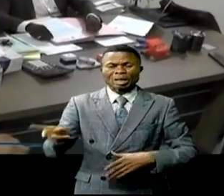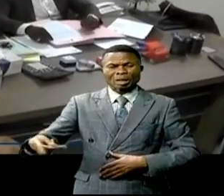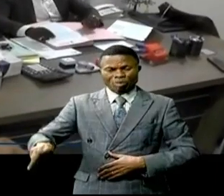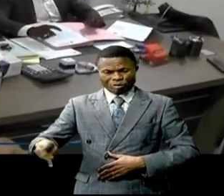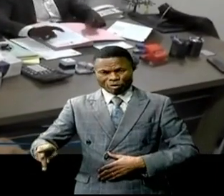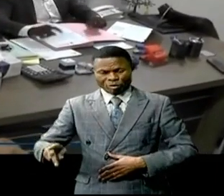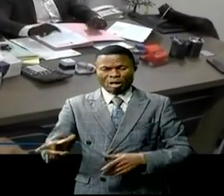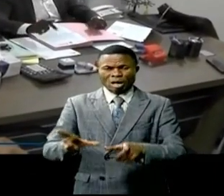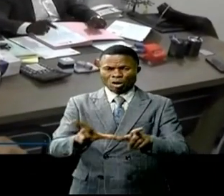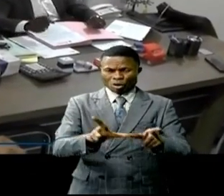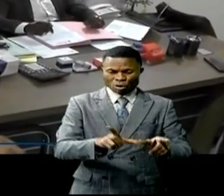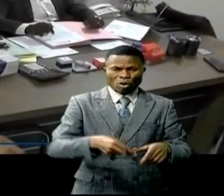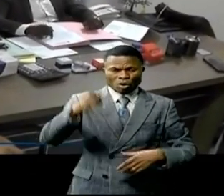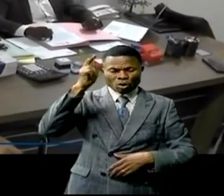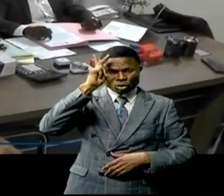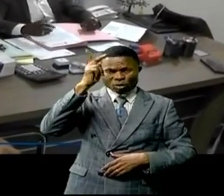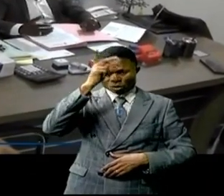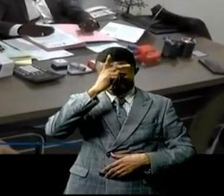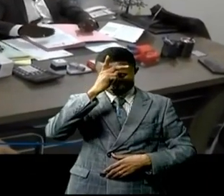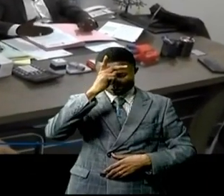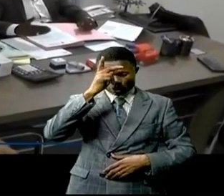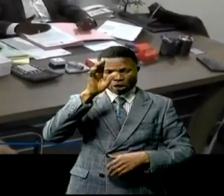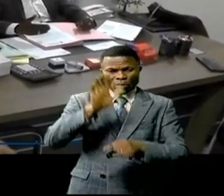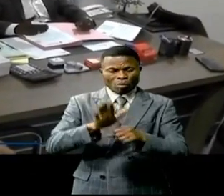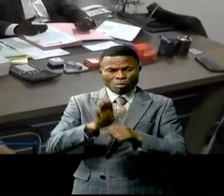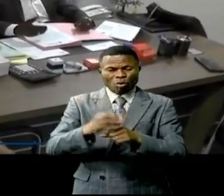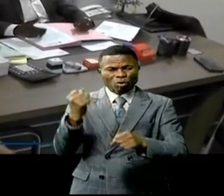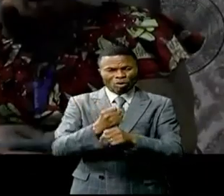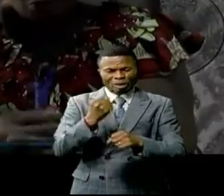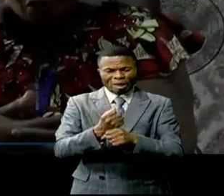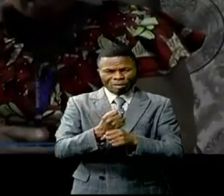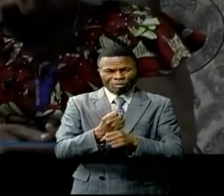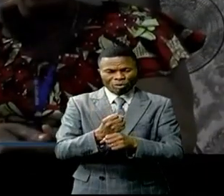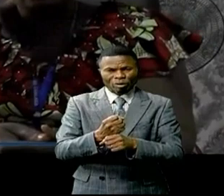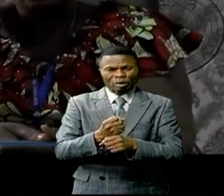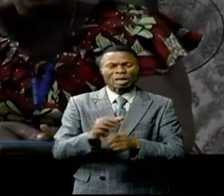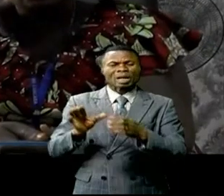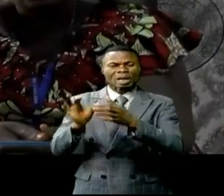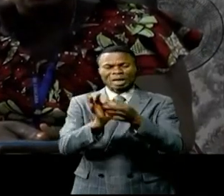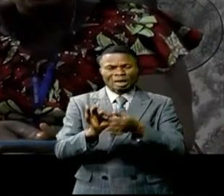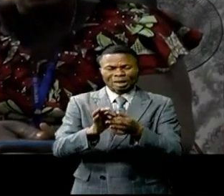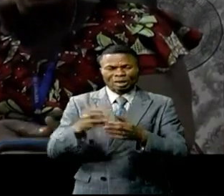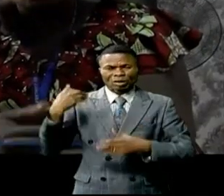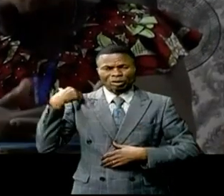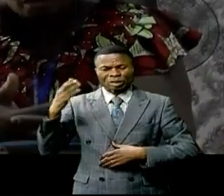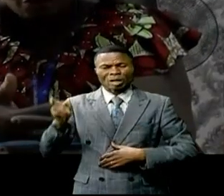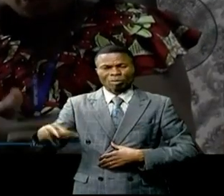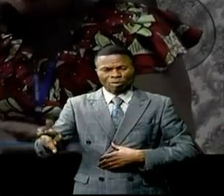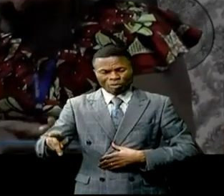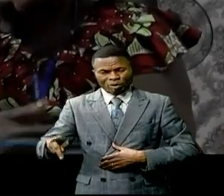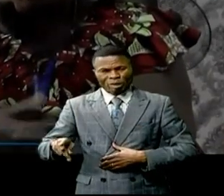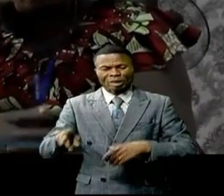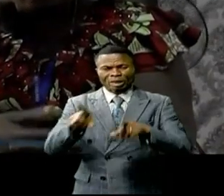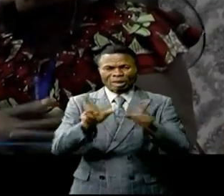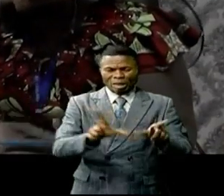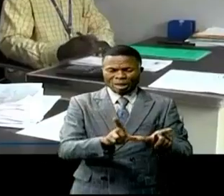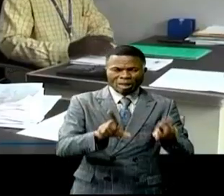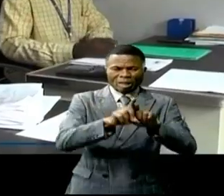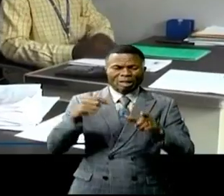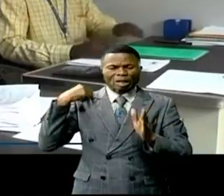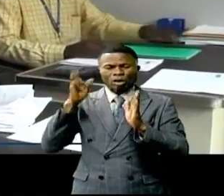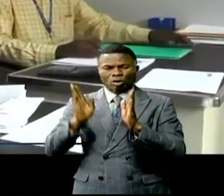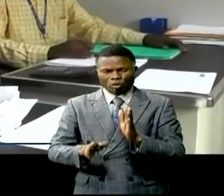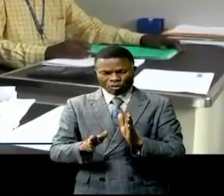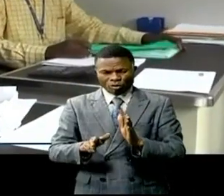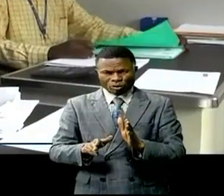du Lualaba dans le Haut-Katanga, ayant plusieurs rôles, parmi lesquels les relations publiques de la province du Lualaba et du gouverneur,